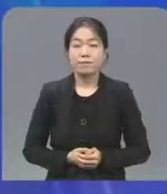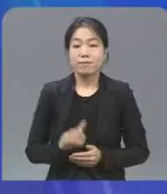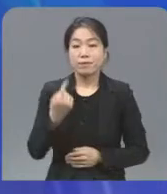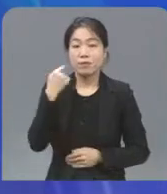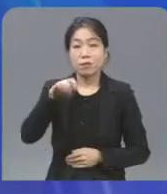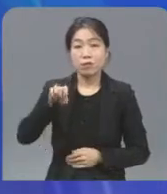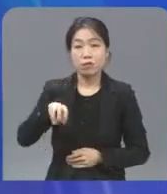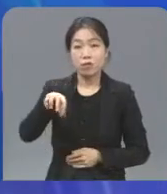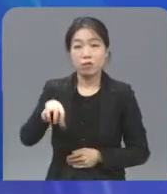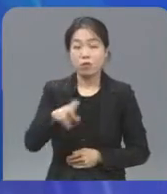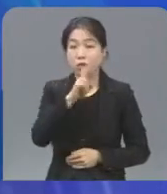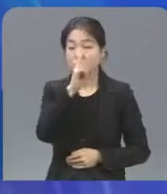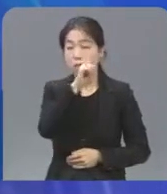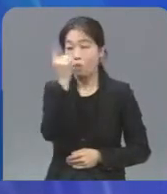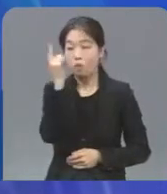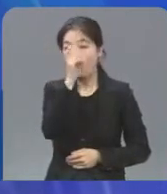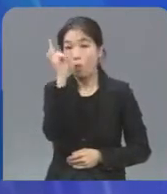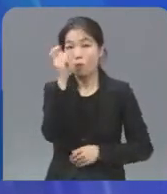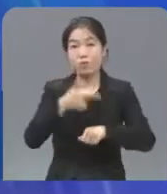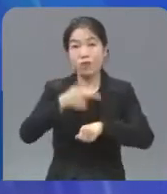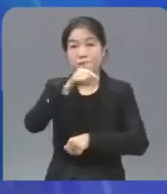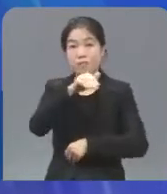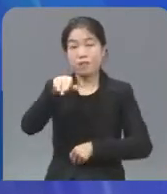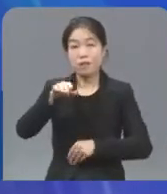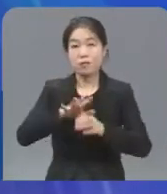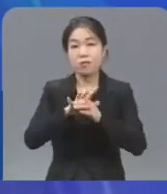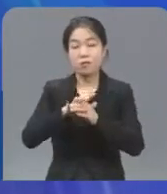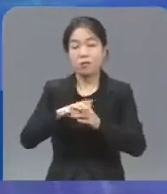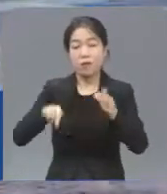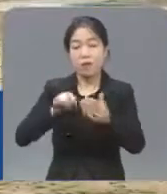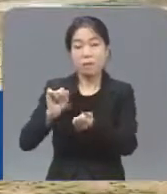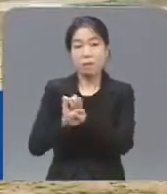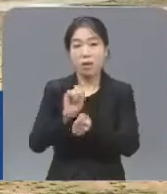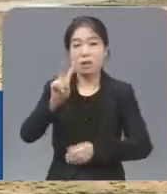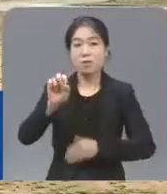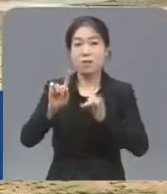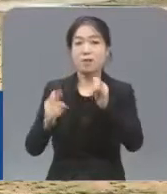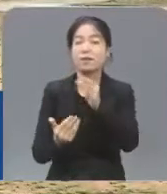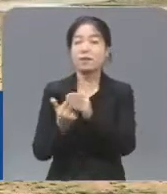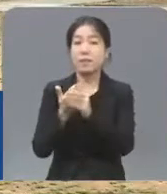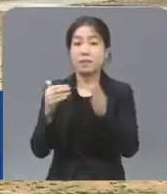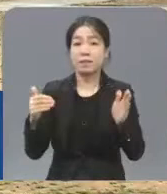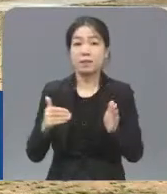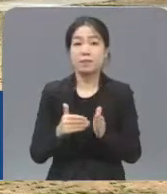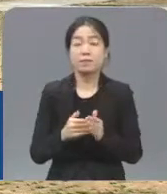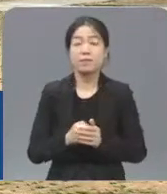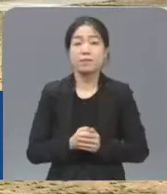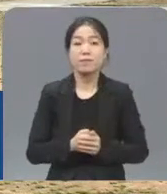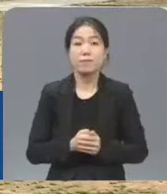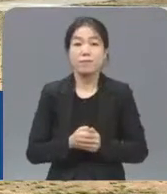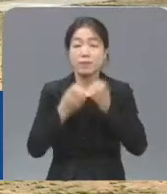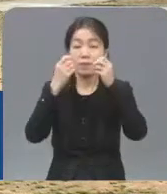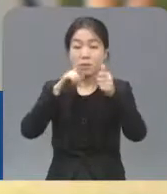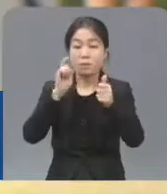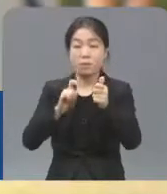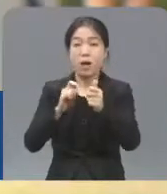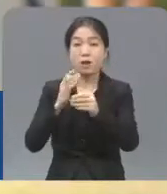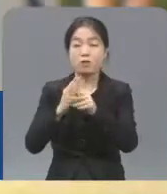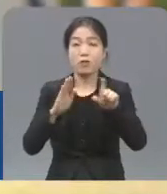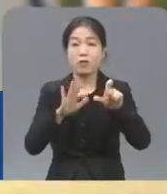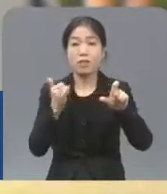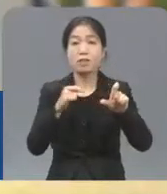어딜 광주에서는 오후 6시를 기준으로 코론 알고 지역과 명자 21명이 발생 했습니다 신비 확진 자 가운데